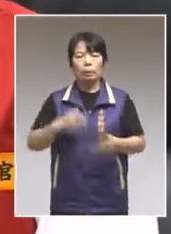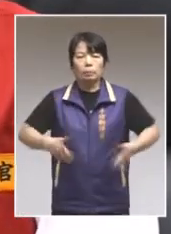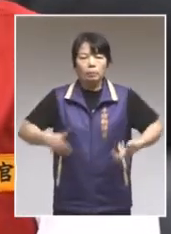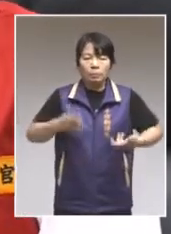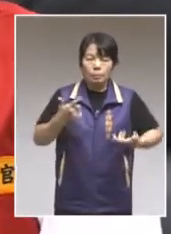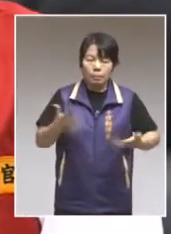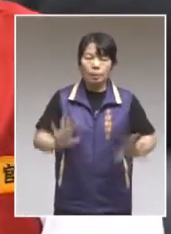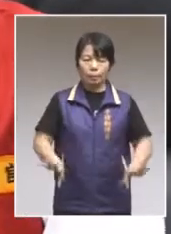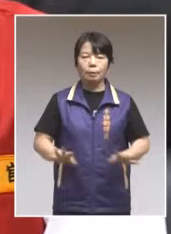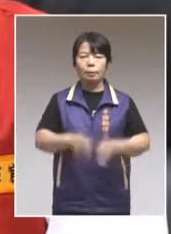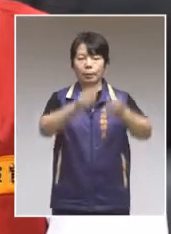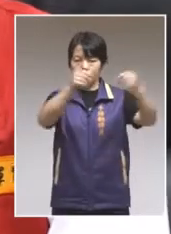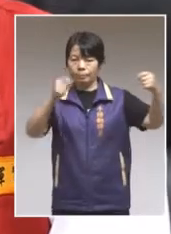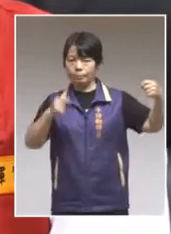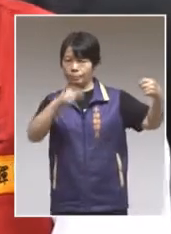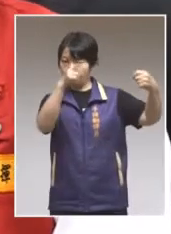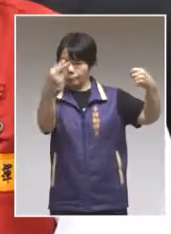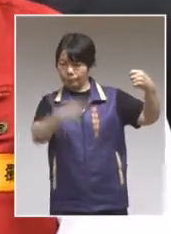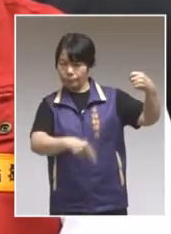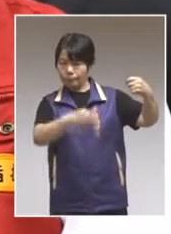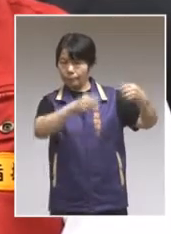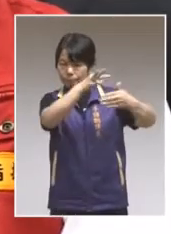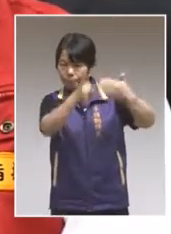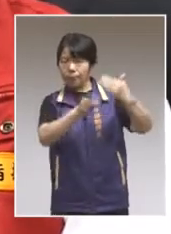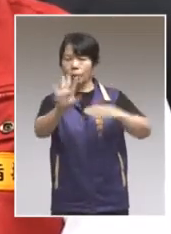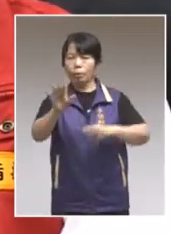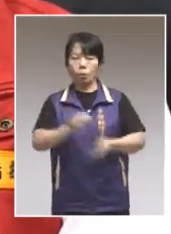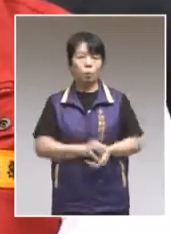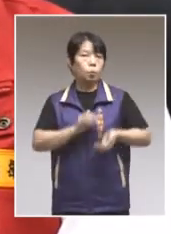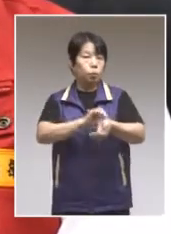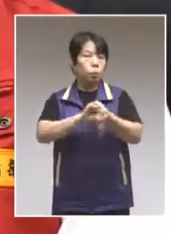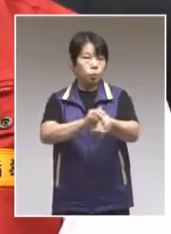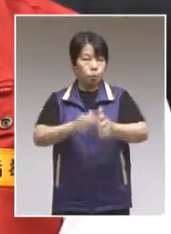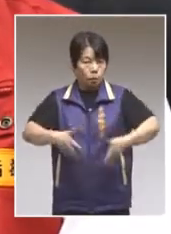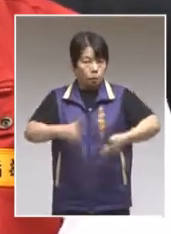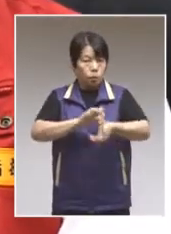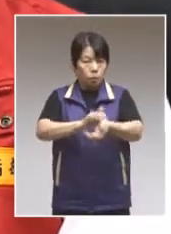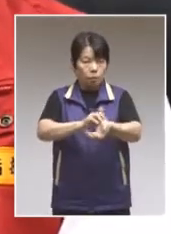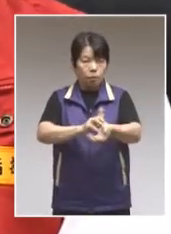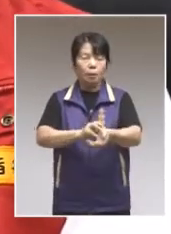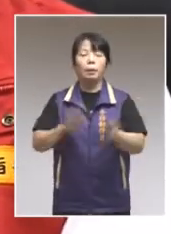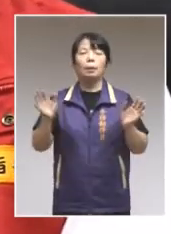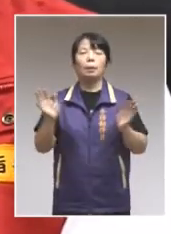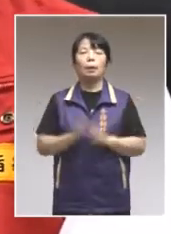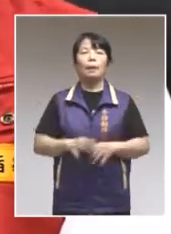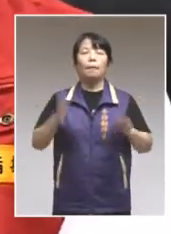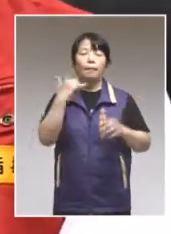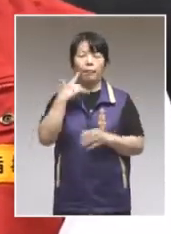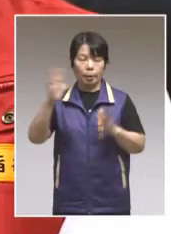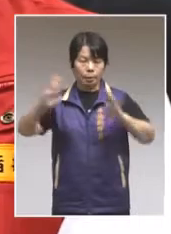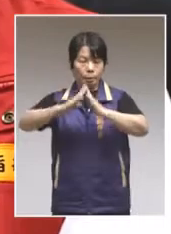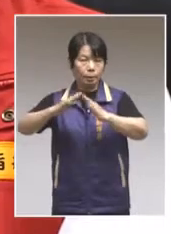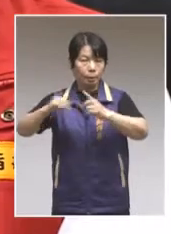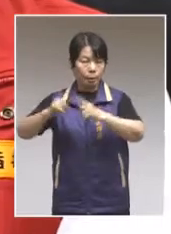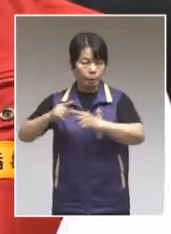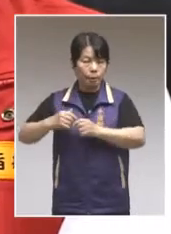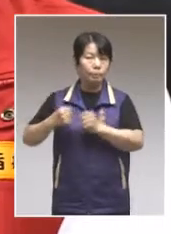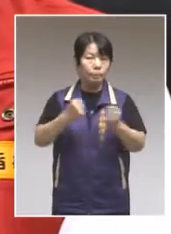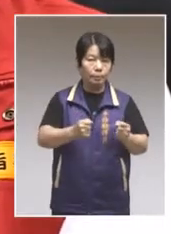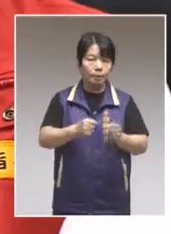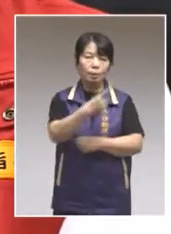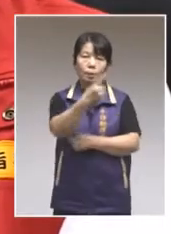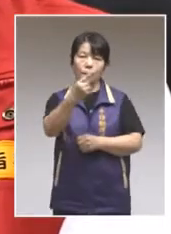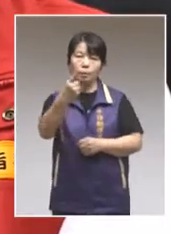了一张流程图那假如是紧急就医，那就是家属开车或防疫计程车或119就赶快送